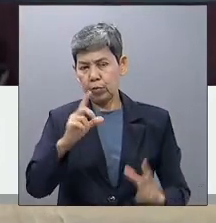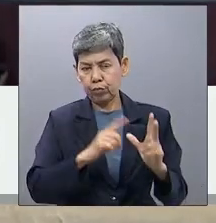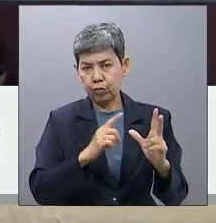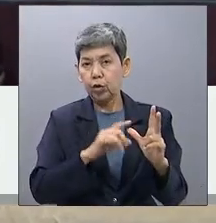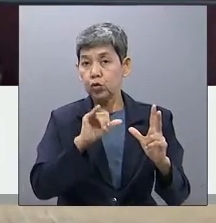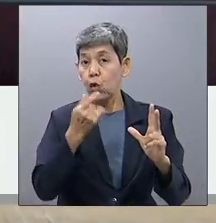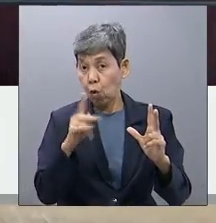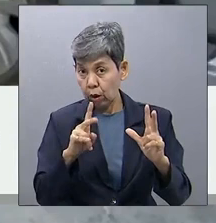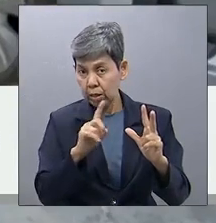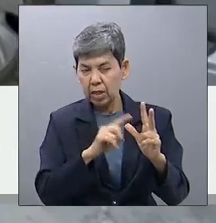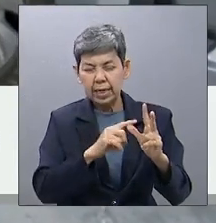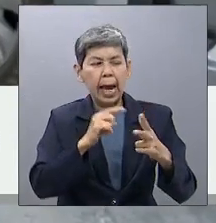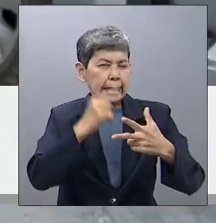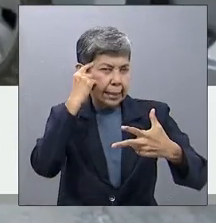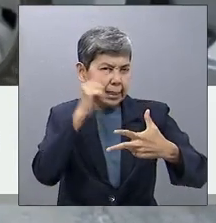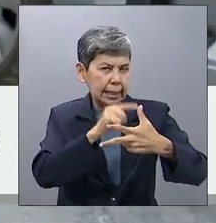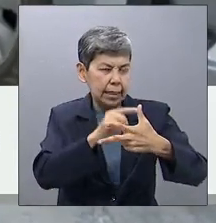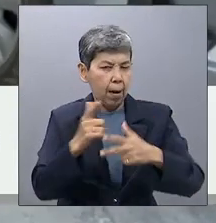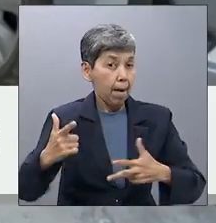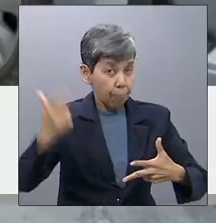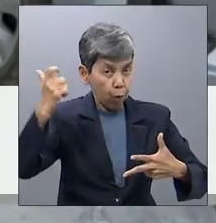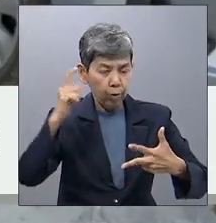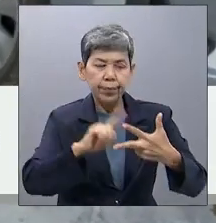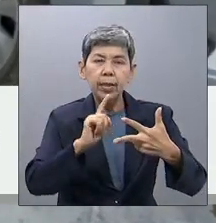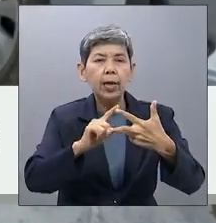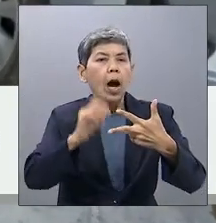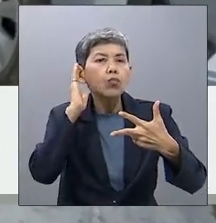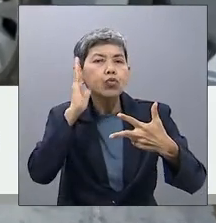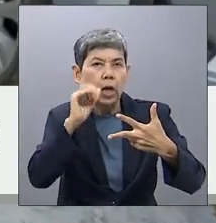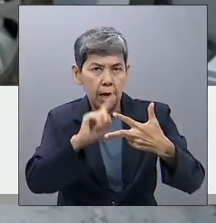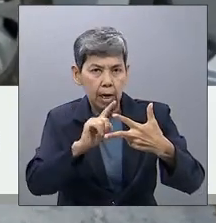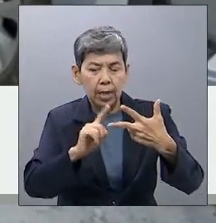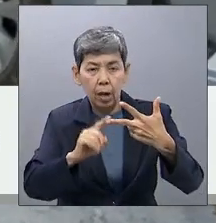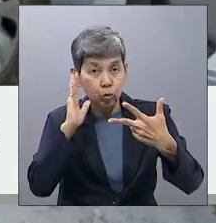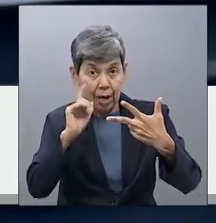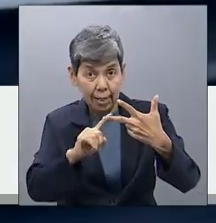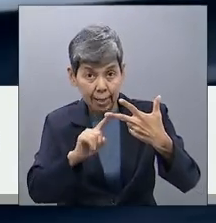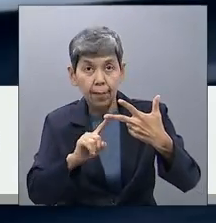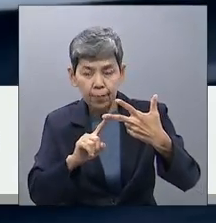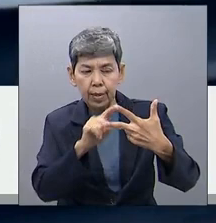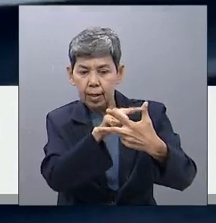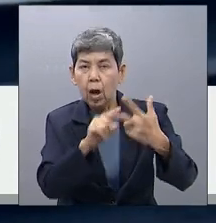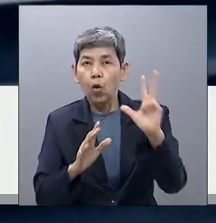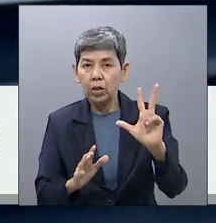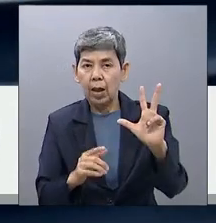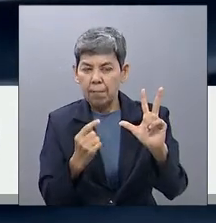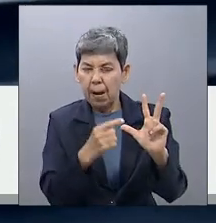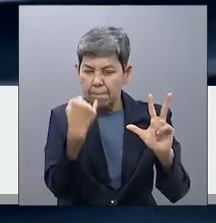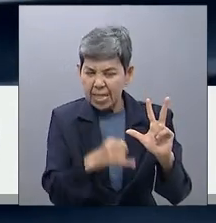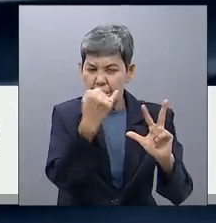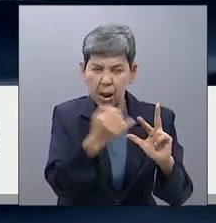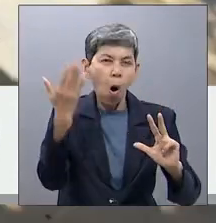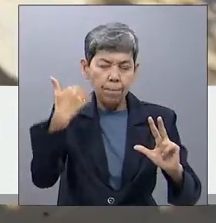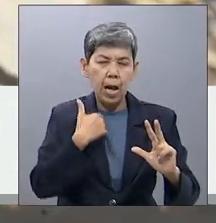อนุพลศรีมูลที่คาดว่าเป็นมือยิงนายคัมภีร์ลาเหลาและนายนิคมบุญหนักค่ะทั้ง 3คนมีคดีติดตัว